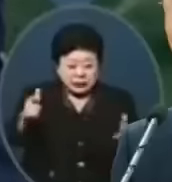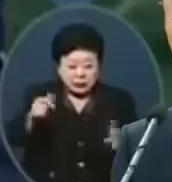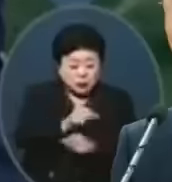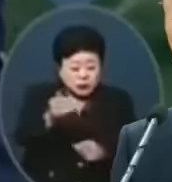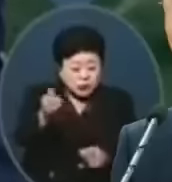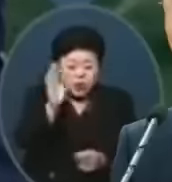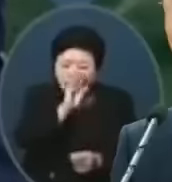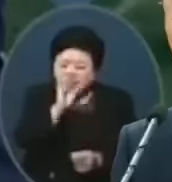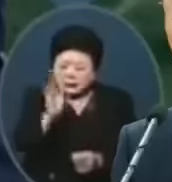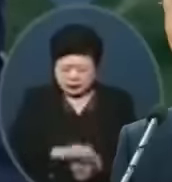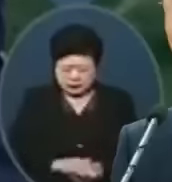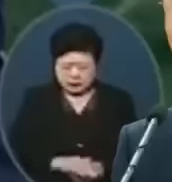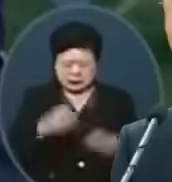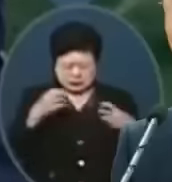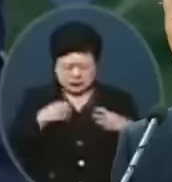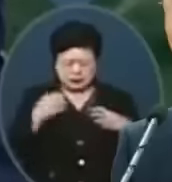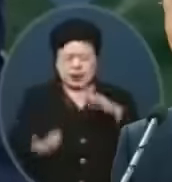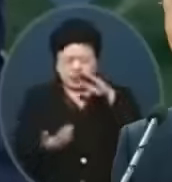의무를 다하지 못합니다.